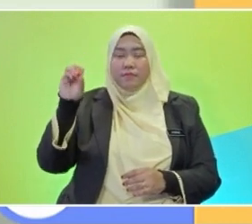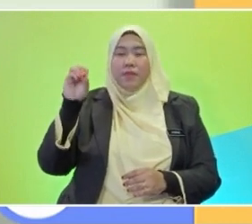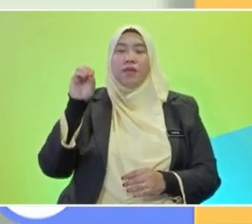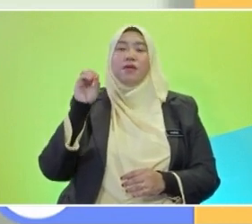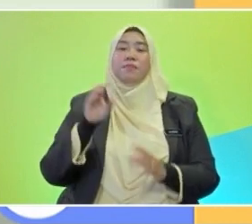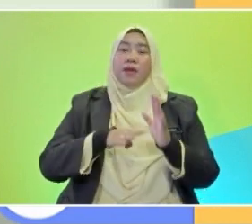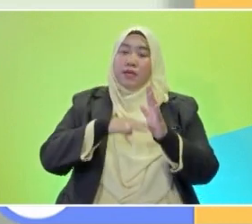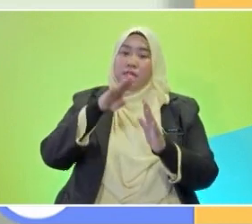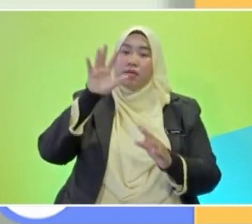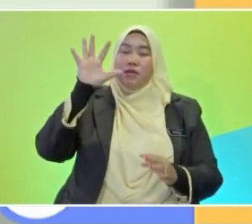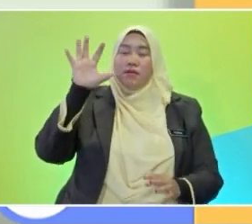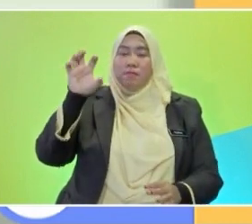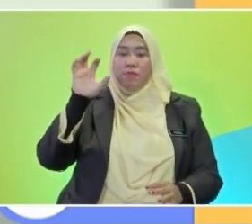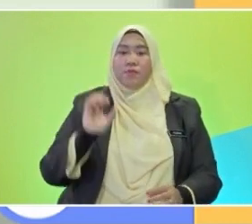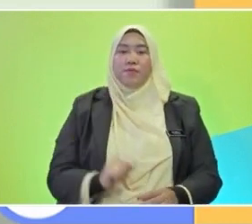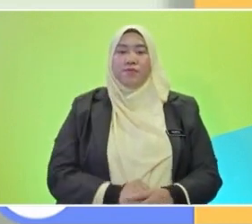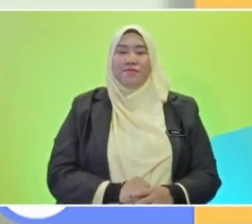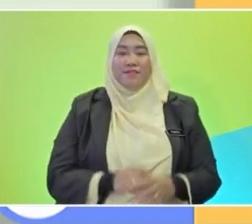50 itu jawabannya